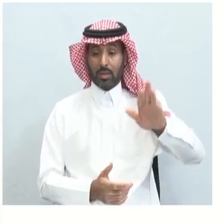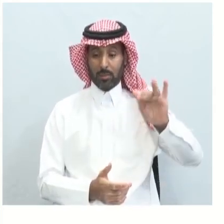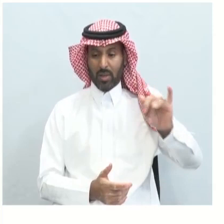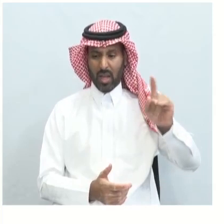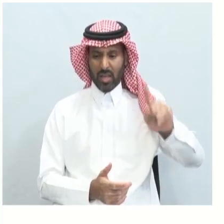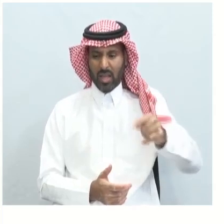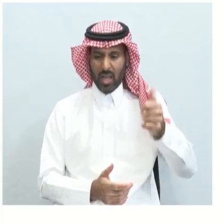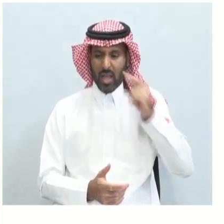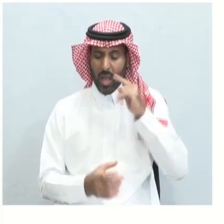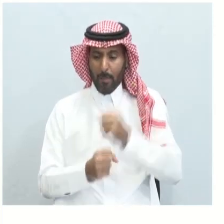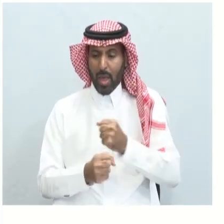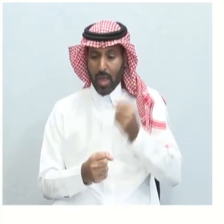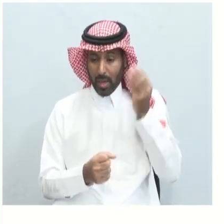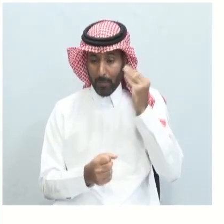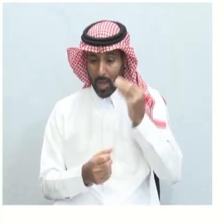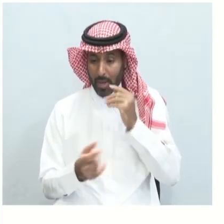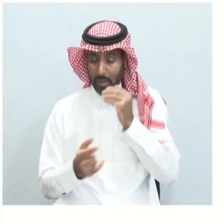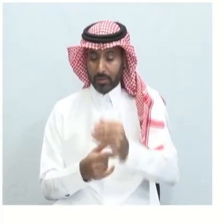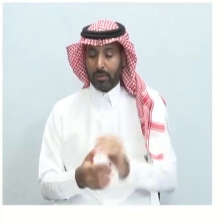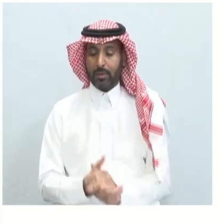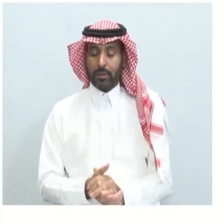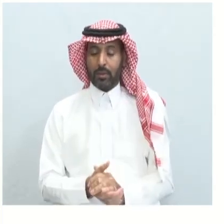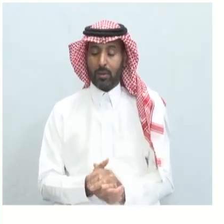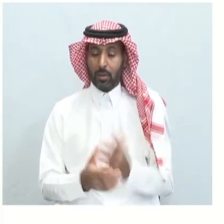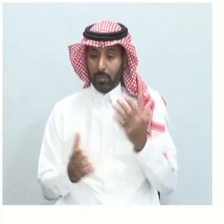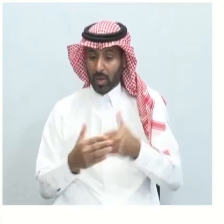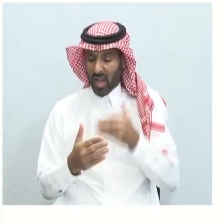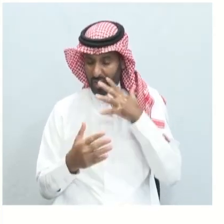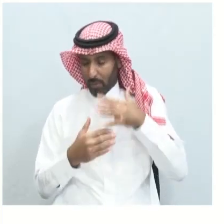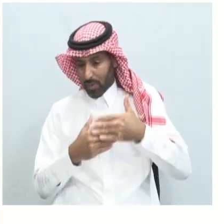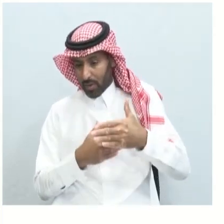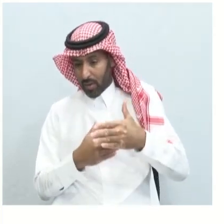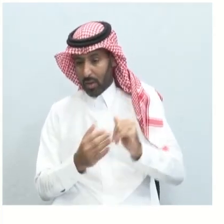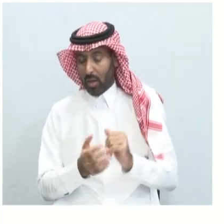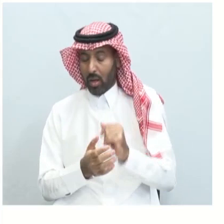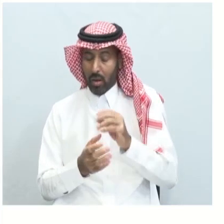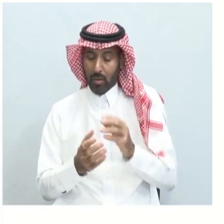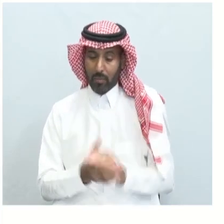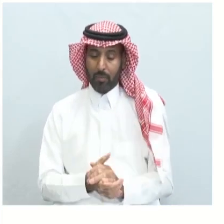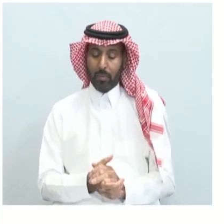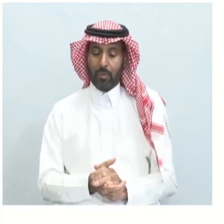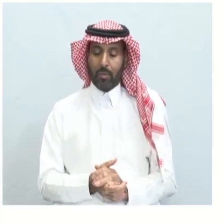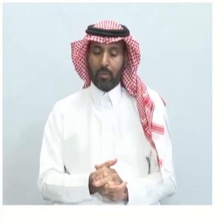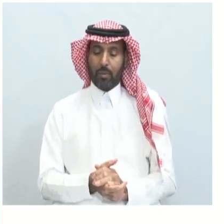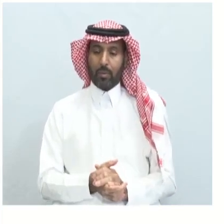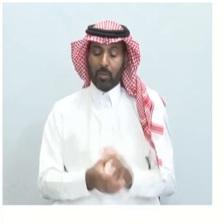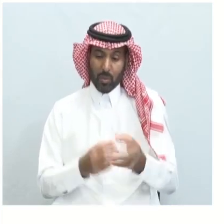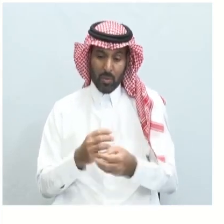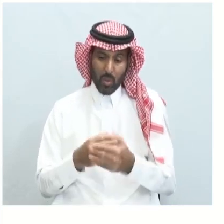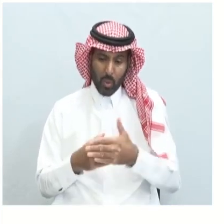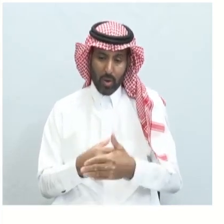والشبكات التي تستعين بهذه الانظمه من الهجمات الضاره والحد من امكانيات الوصول غير